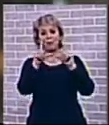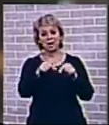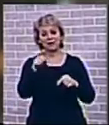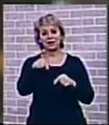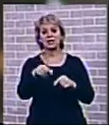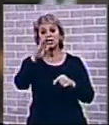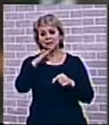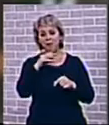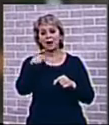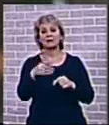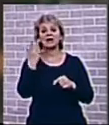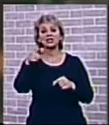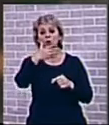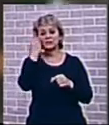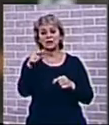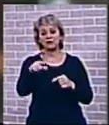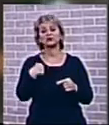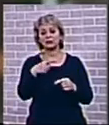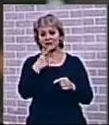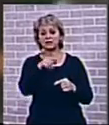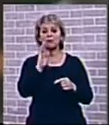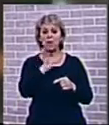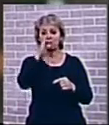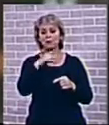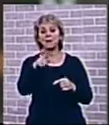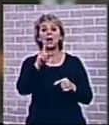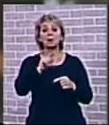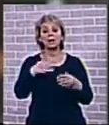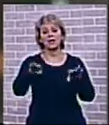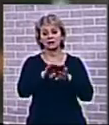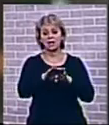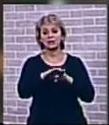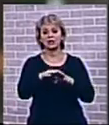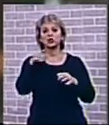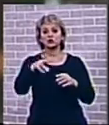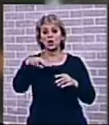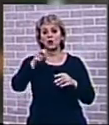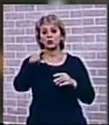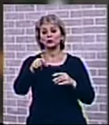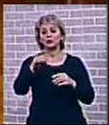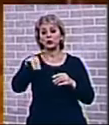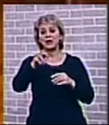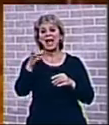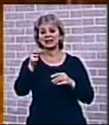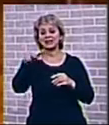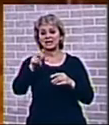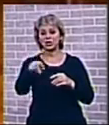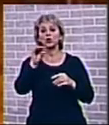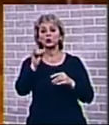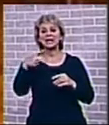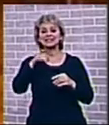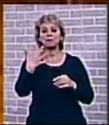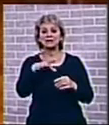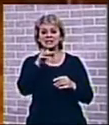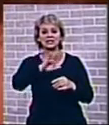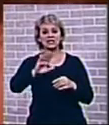поехал, с папой. Когда он забывается, он называет нас мама, папа. Пока так, тетя Юля, дядя Андрей. Юлия Исаева в свои